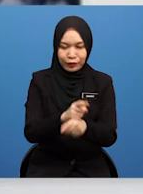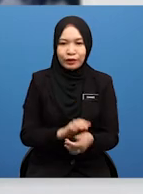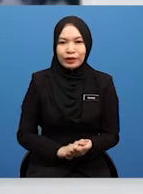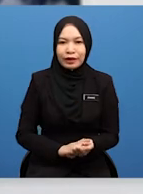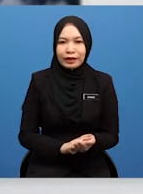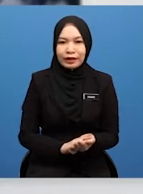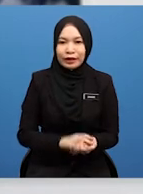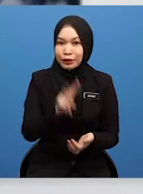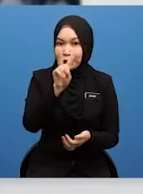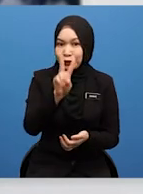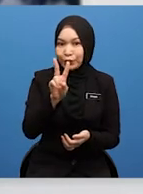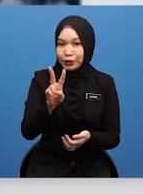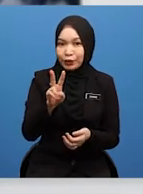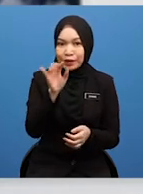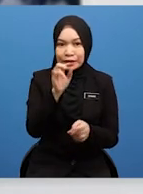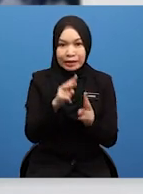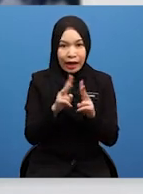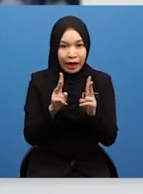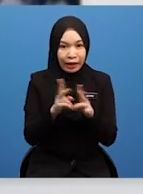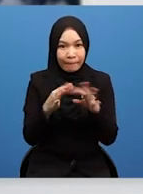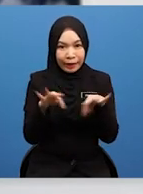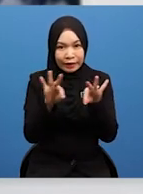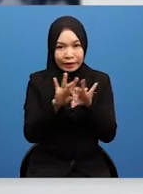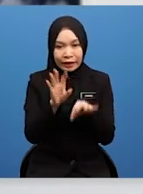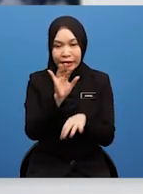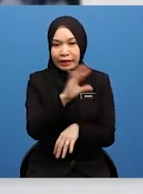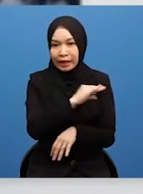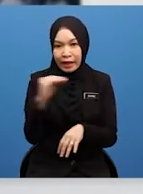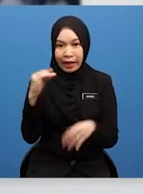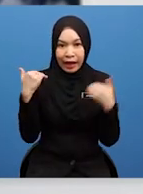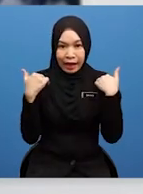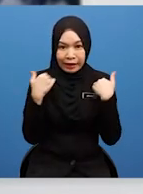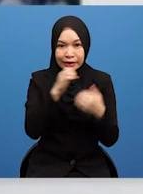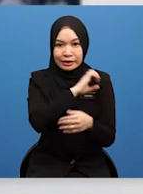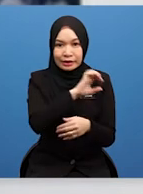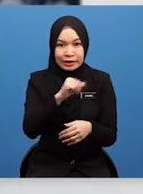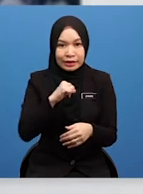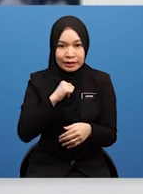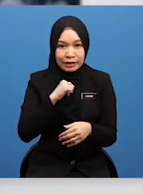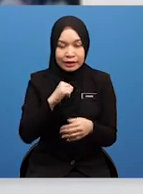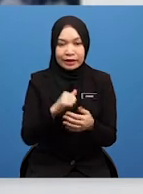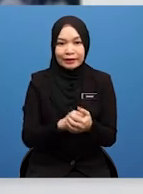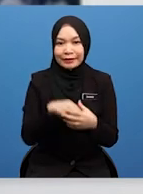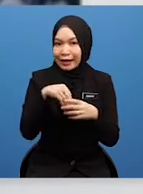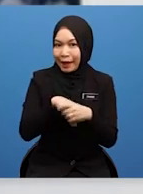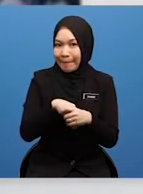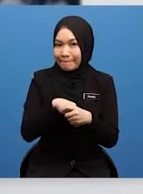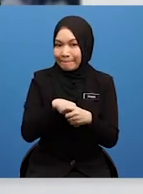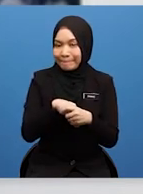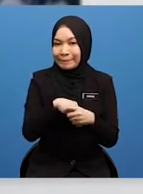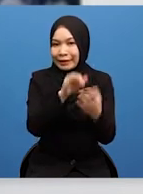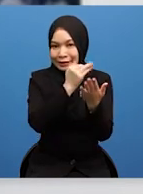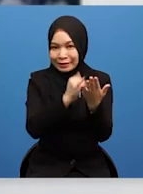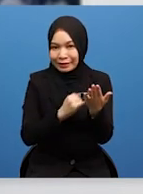kedua-duanya mempunyai elemen tersendiri dalam bidang masing-masing Jadi itulah keunikan sebuah Cars hasil seni enggak